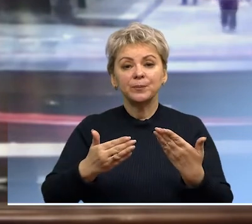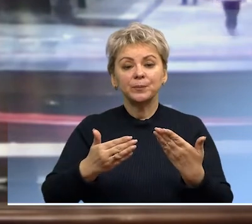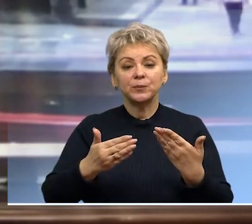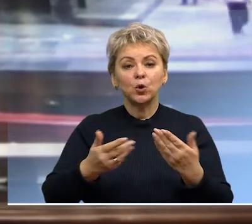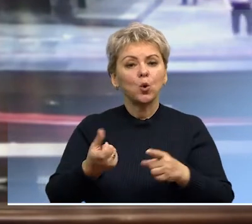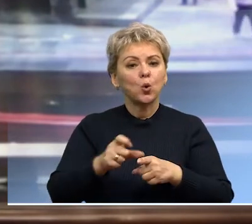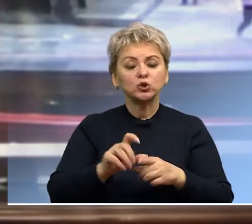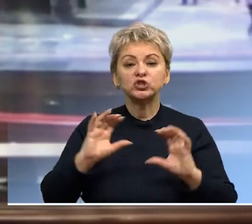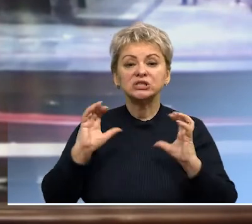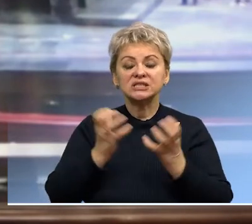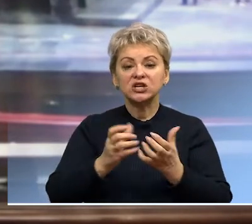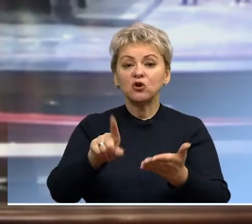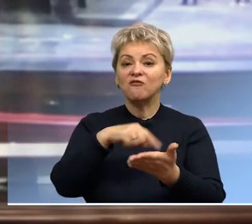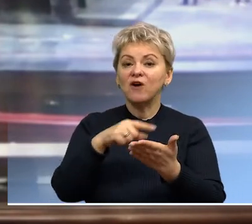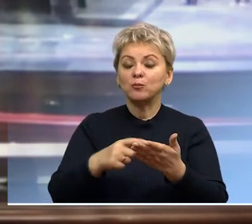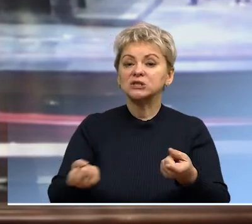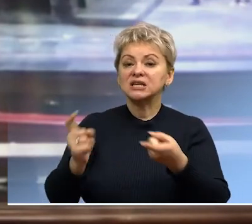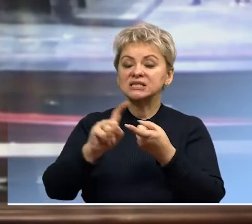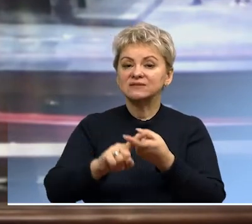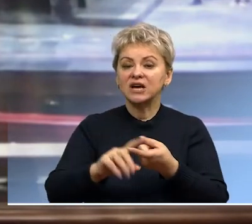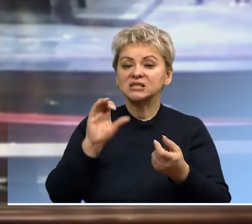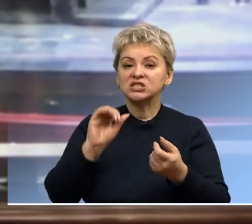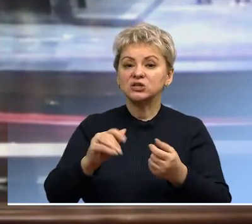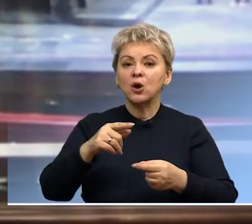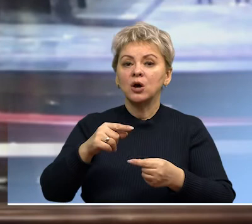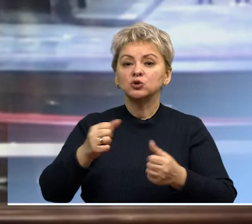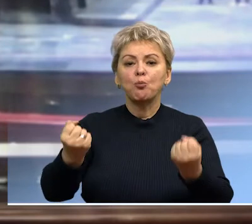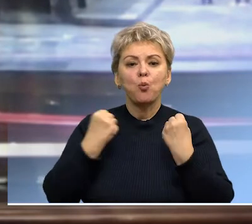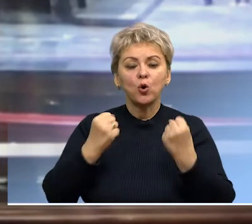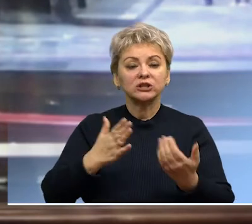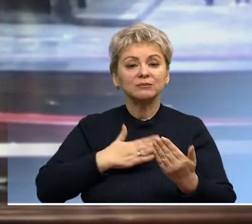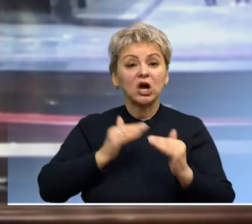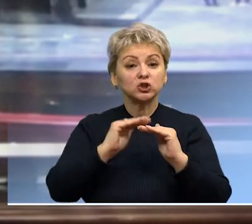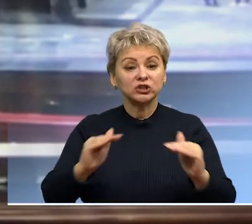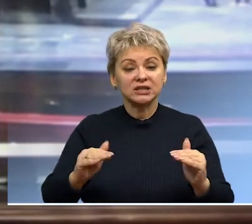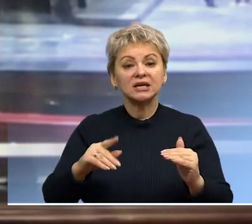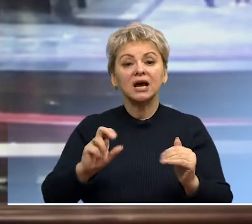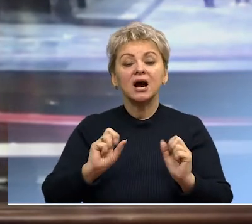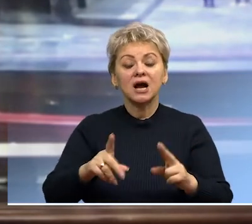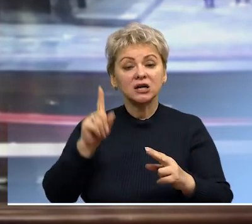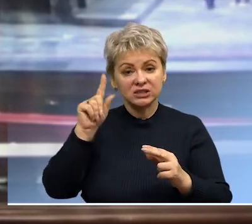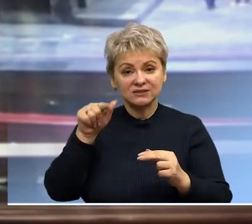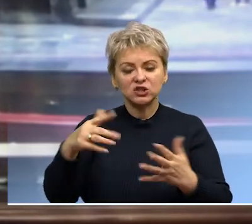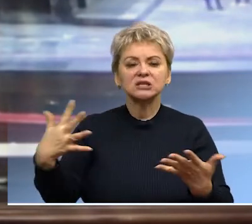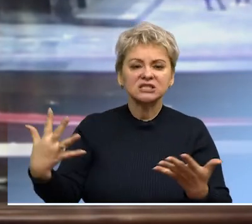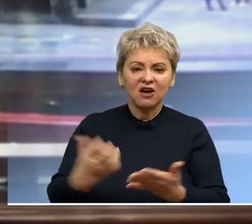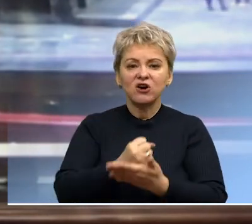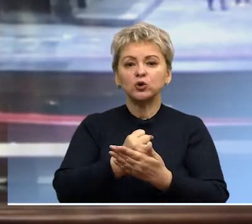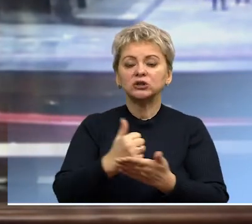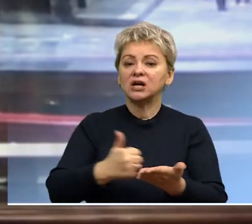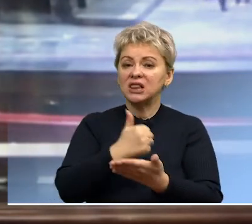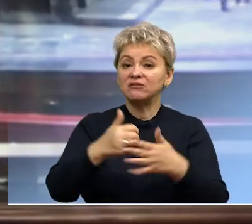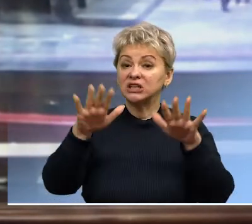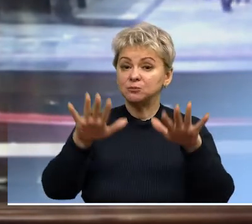относительно очень серьезного вопроса, связанного со спортом. Наши детки, как известно, ну,